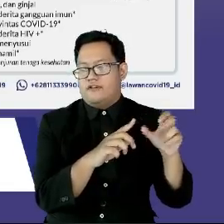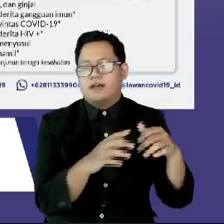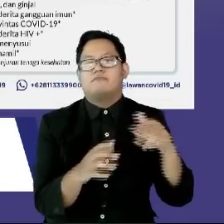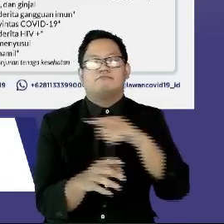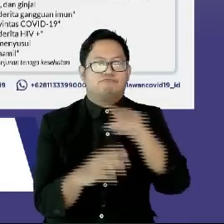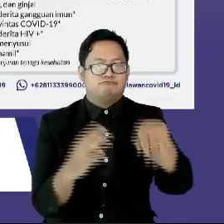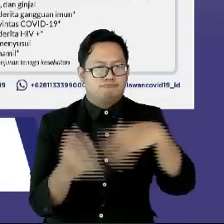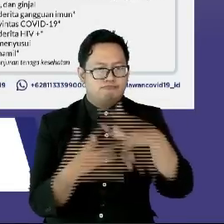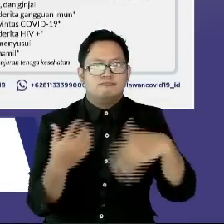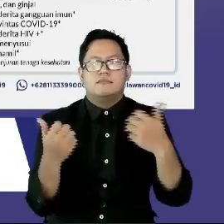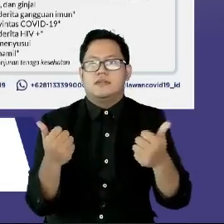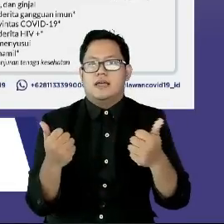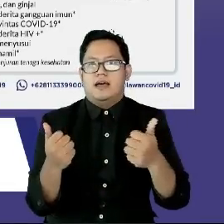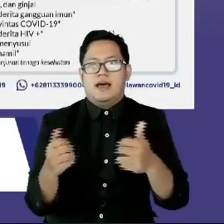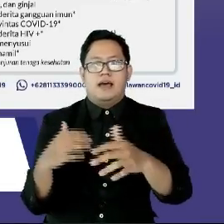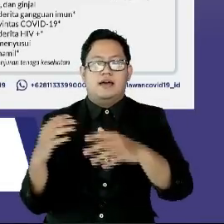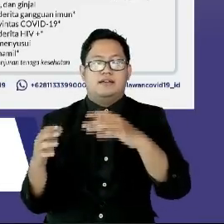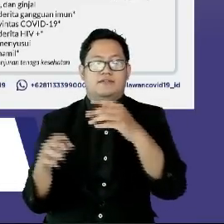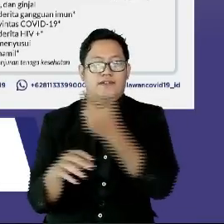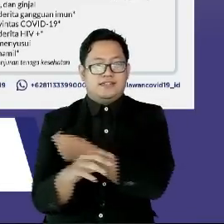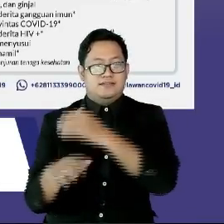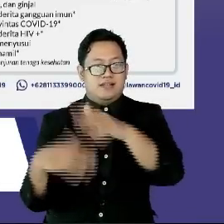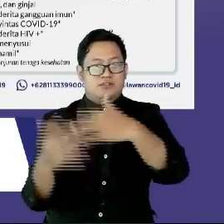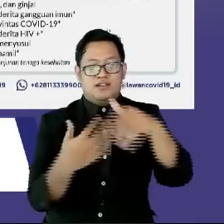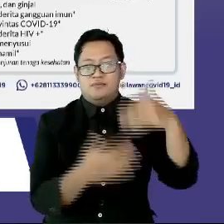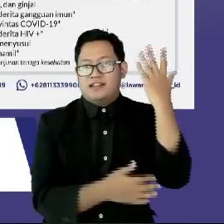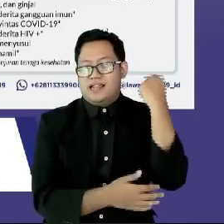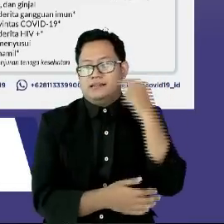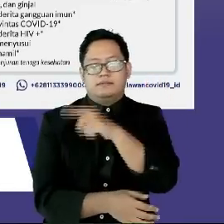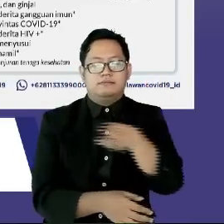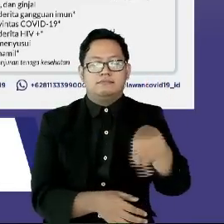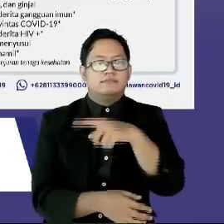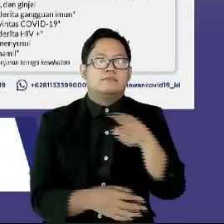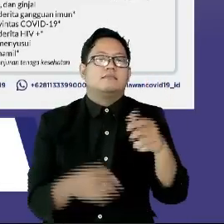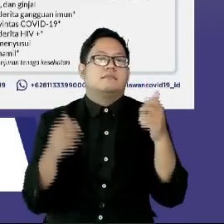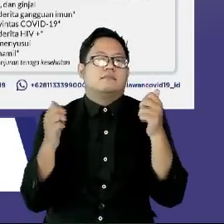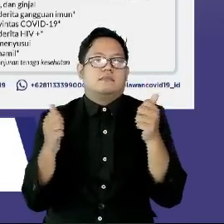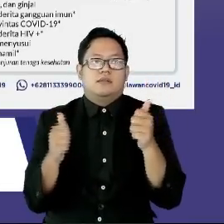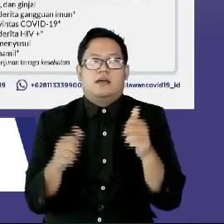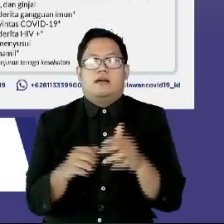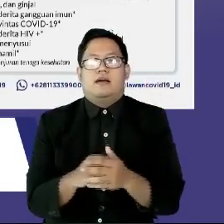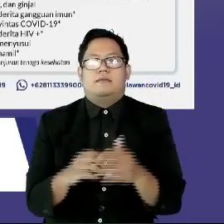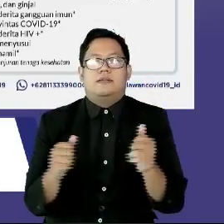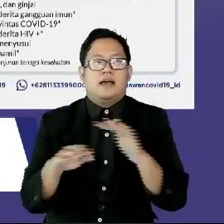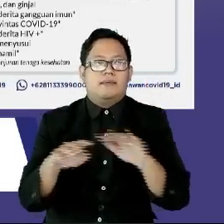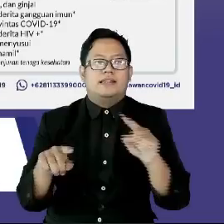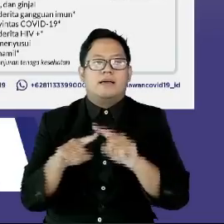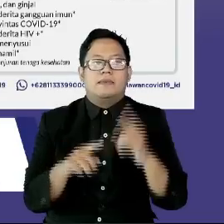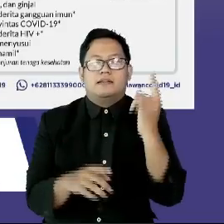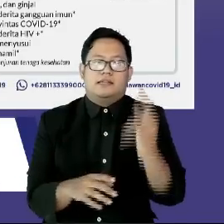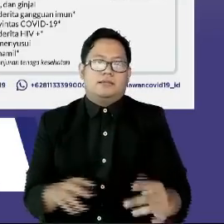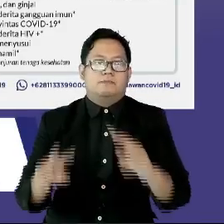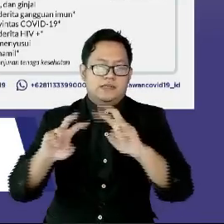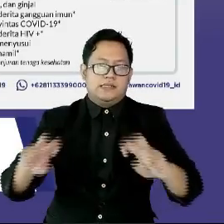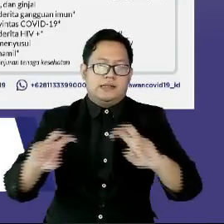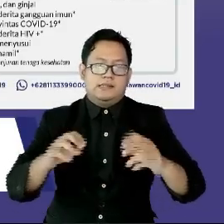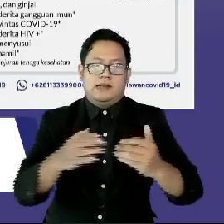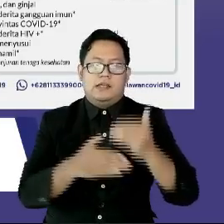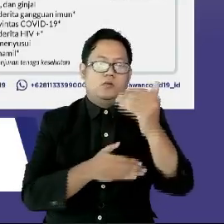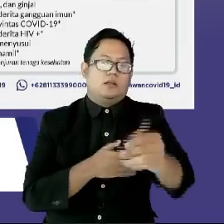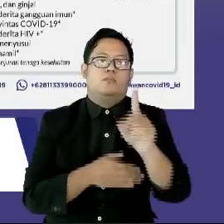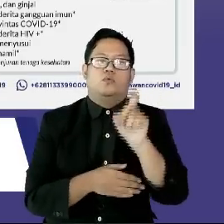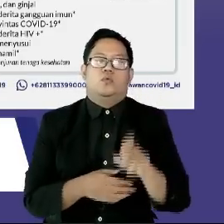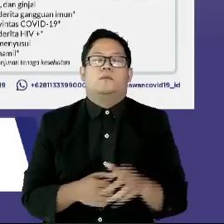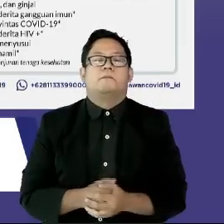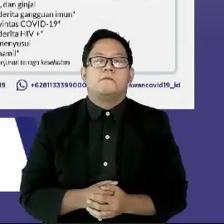dapat dikombinasikan ini dapat dinamis seiring dengan berkembangnya uji lanjutan lainnya. Khusus